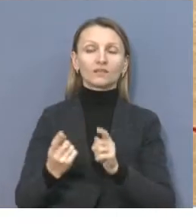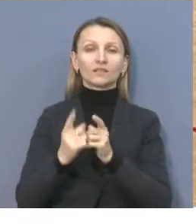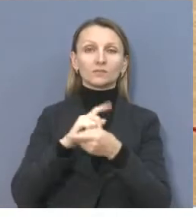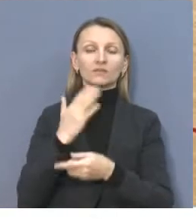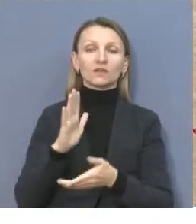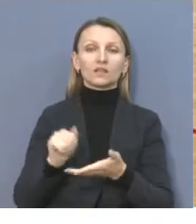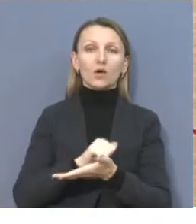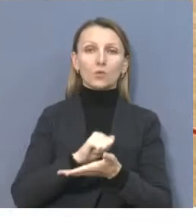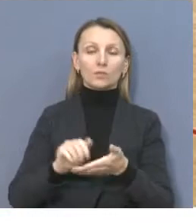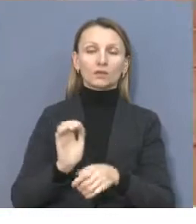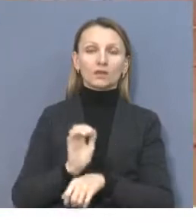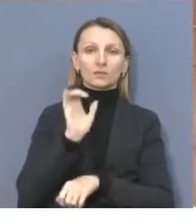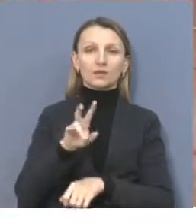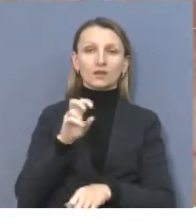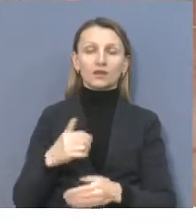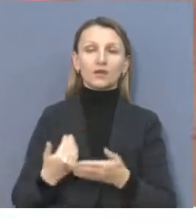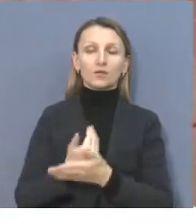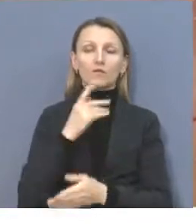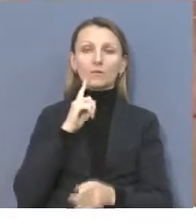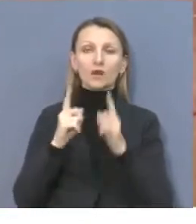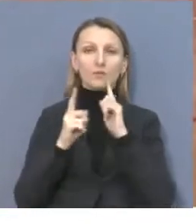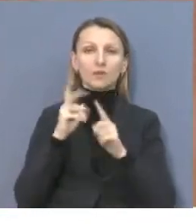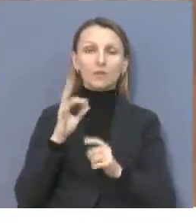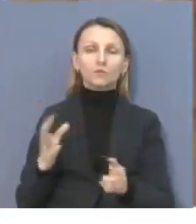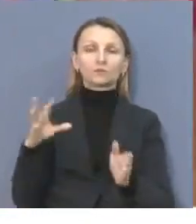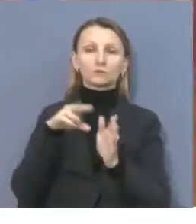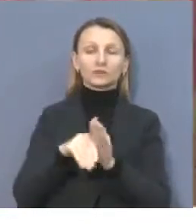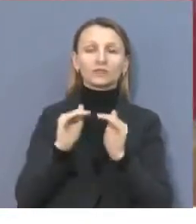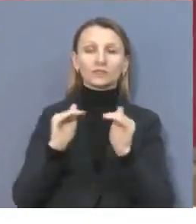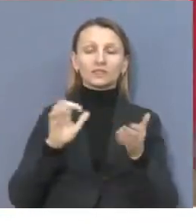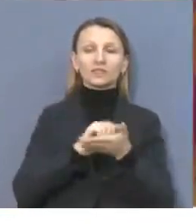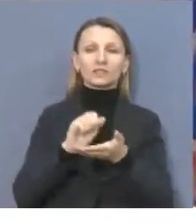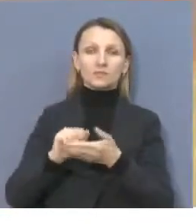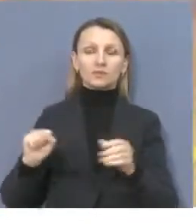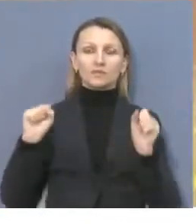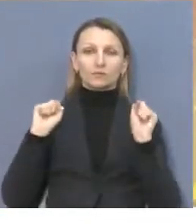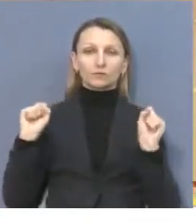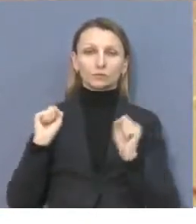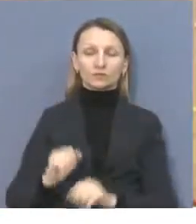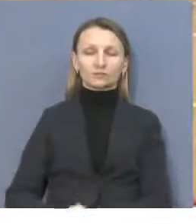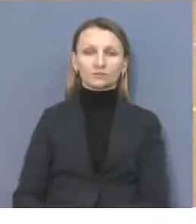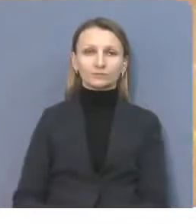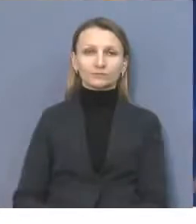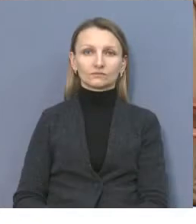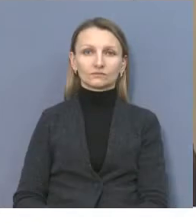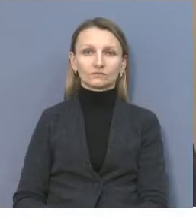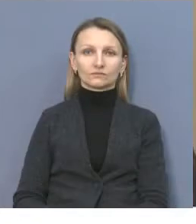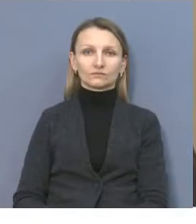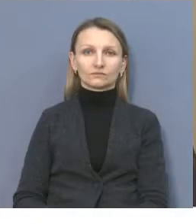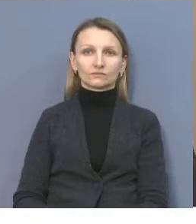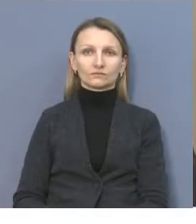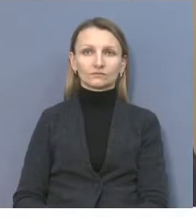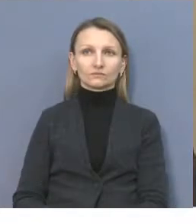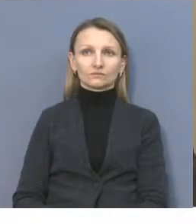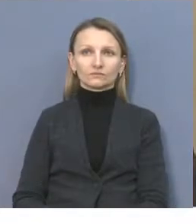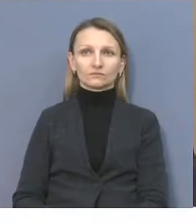документе направлены на совершенствование мероприятий по вовлечению детей в занятия физической культурой или мы снова